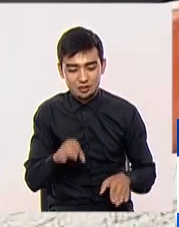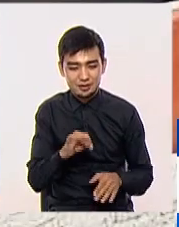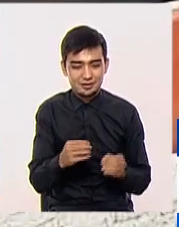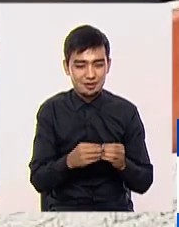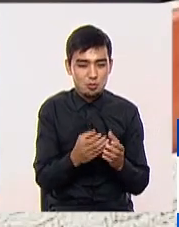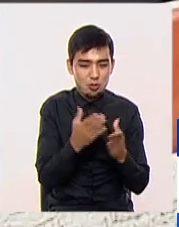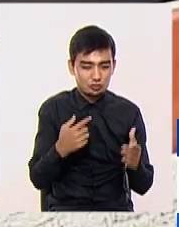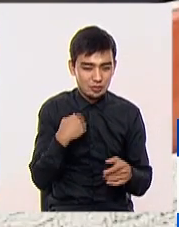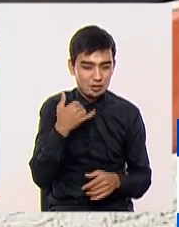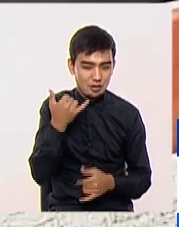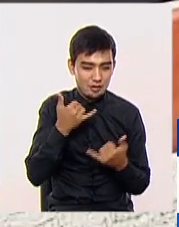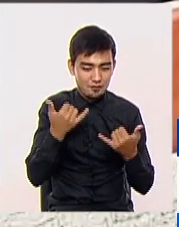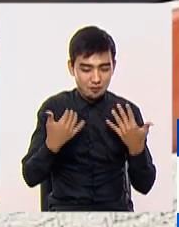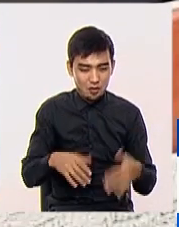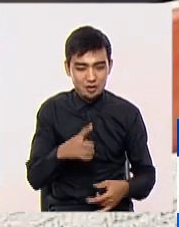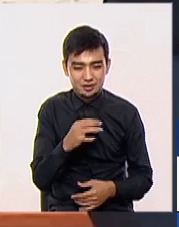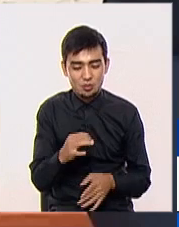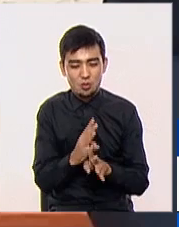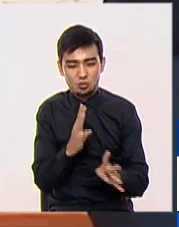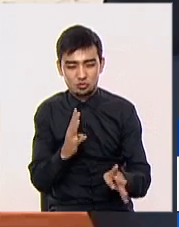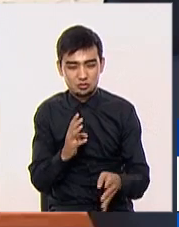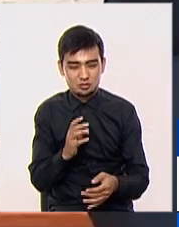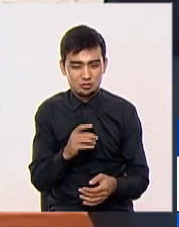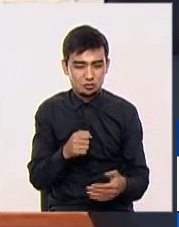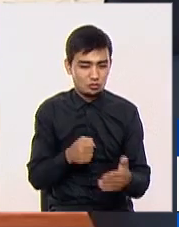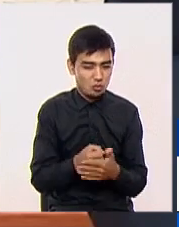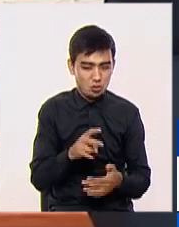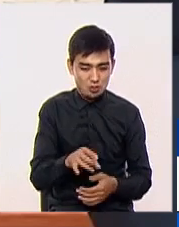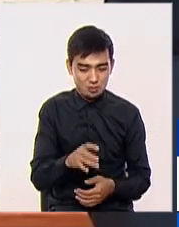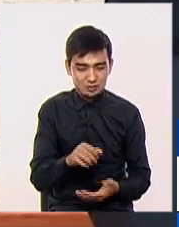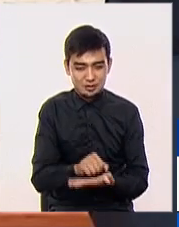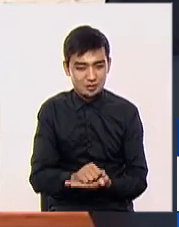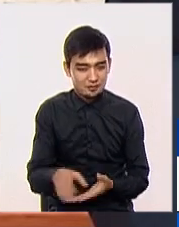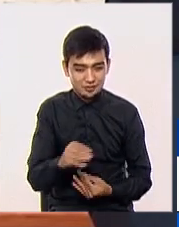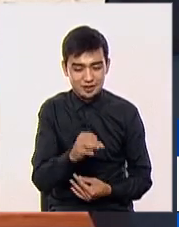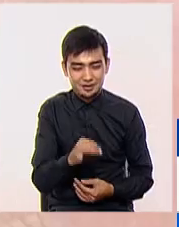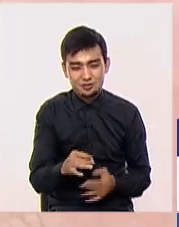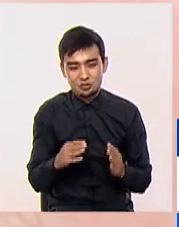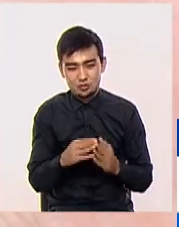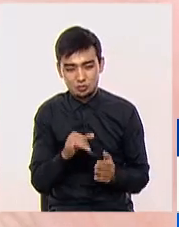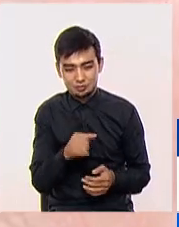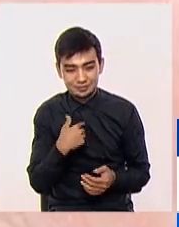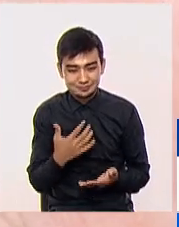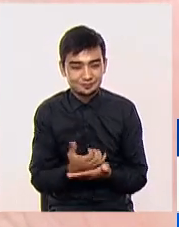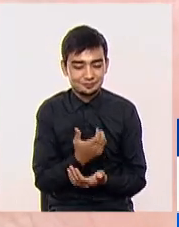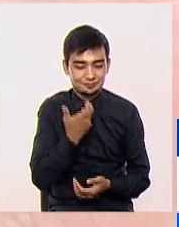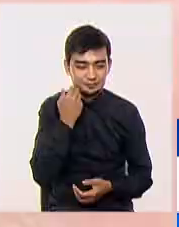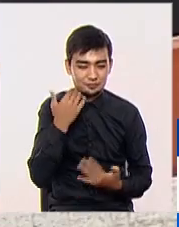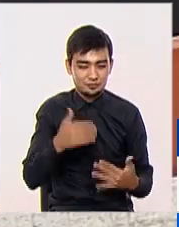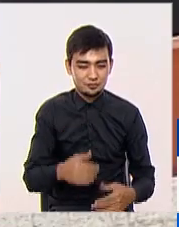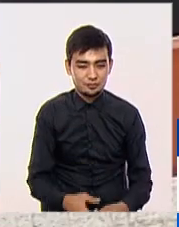десятки заведений. Правда, оказалось, что очередь в них расписана вплоть до ноября. Невесте с трудом, но все же удалось найти тойхану.